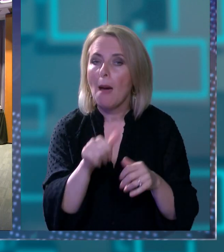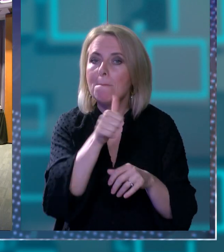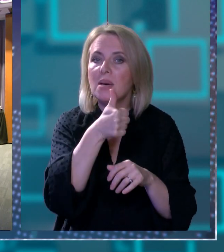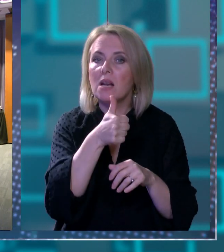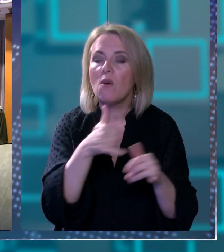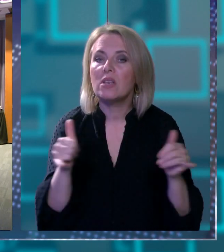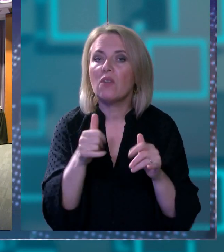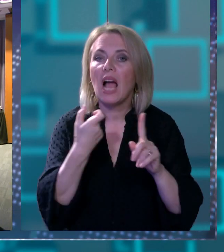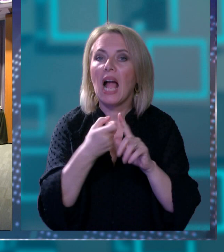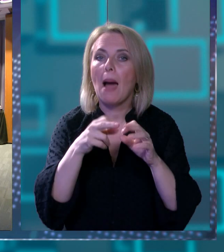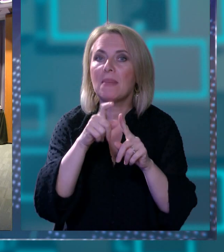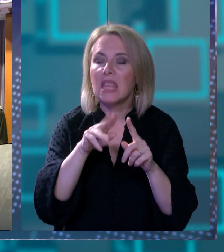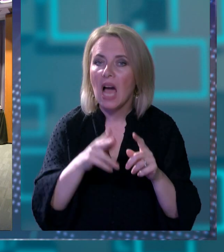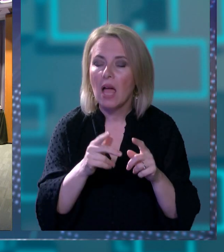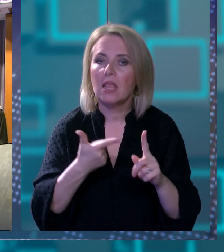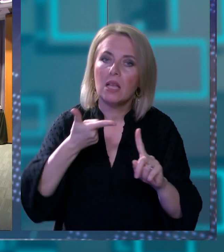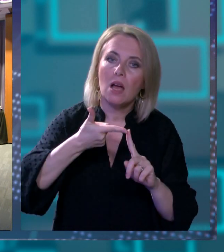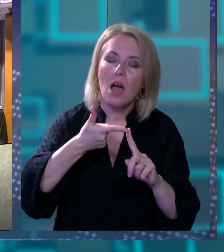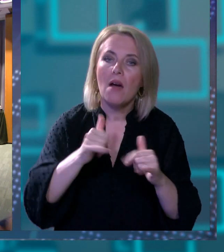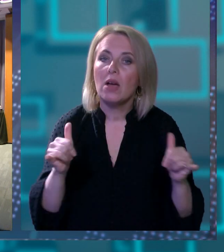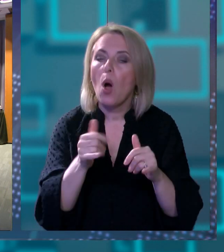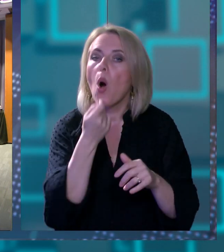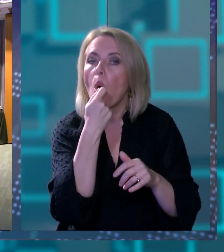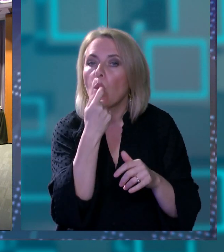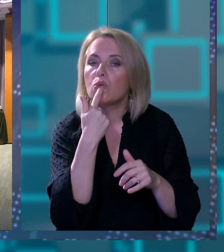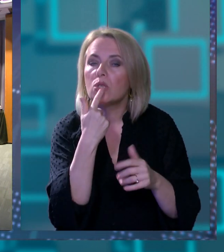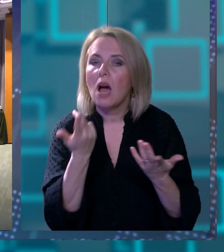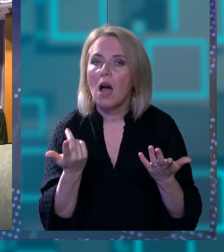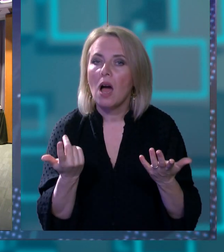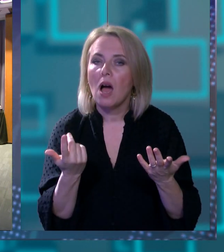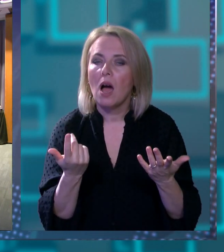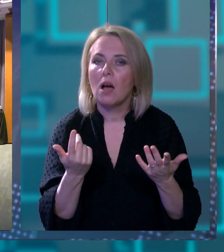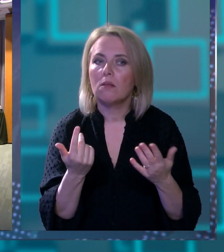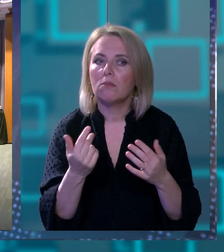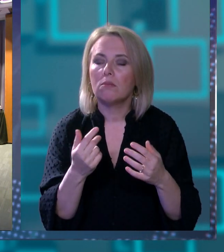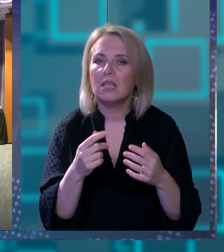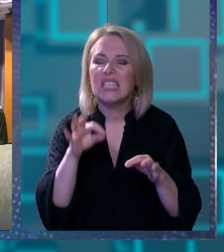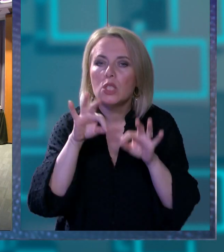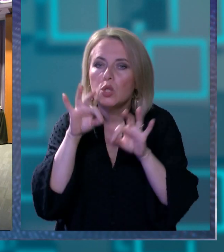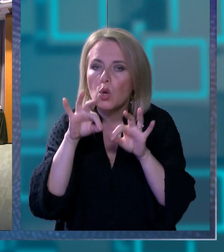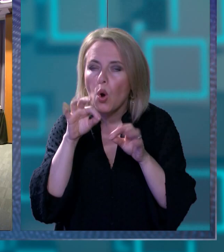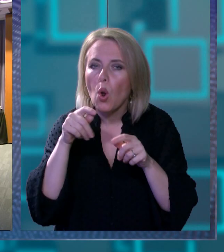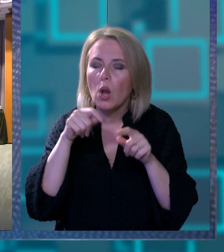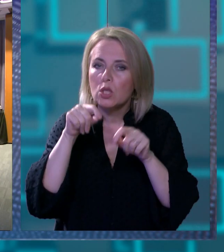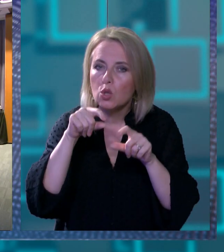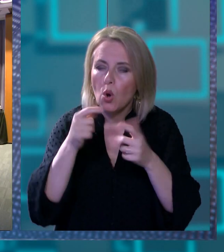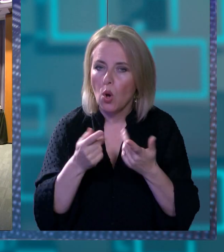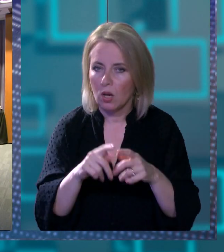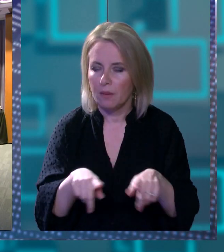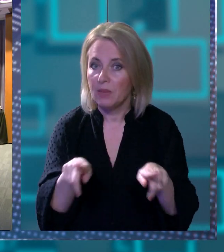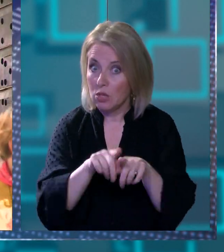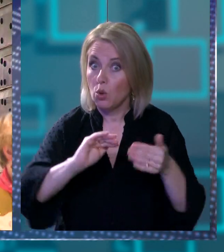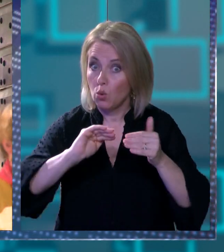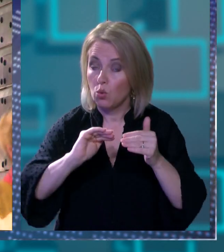kapetana prvo u nas, pa imamo festival Okusa, pa festival Soli, isto sve u suradnji sa druge tri turističke zajednice